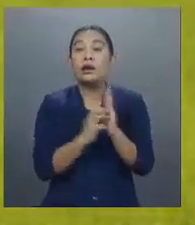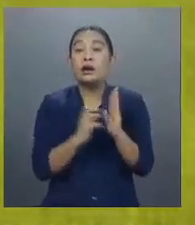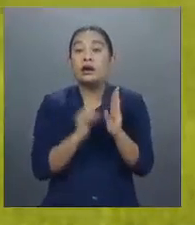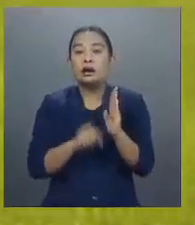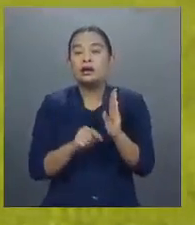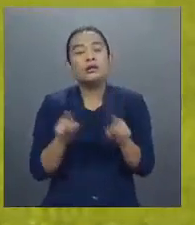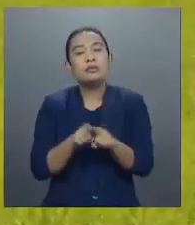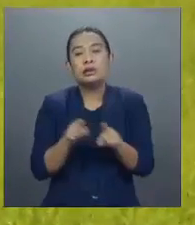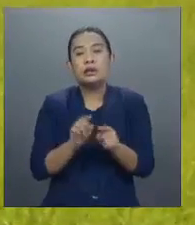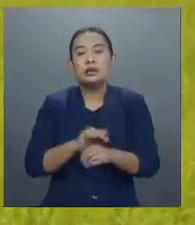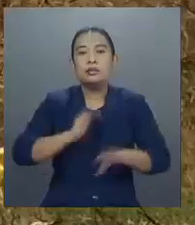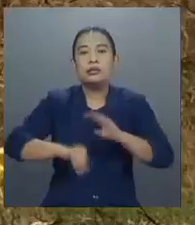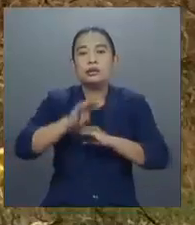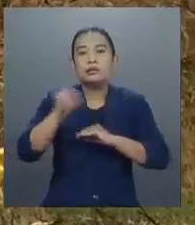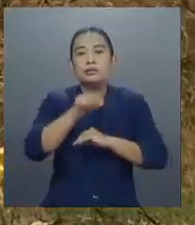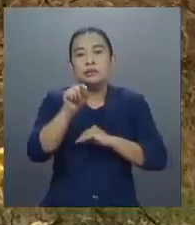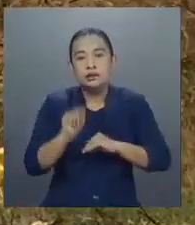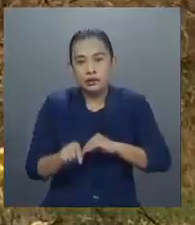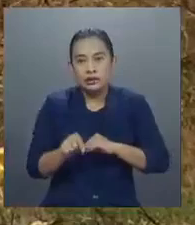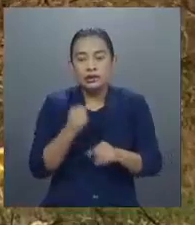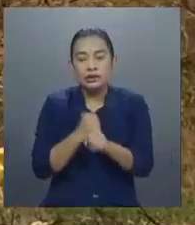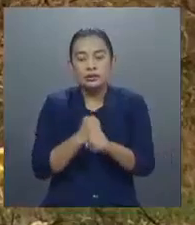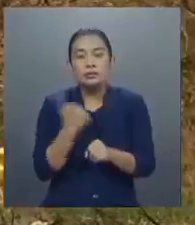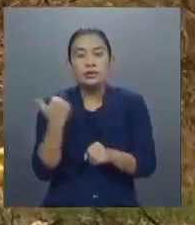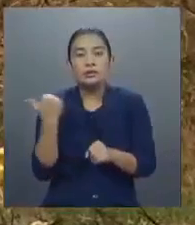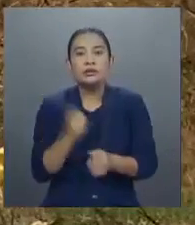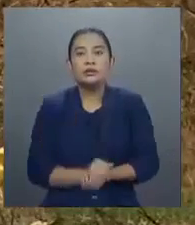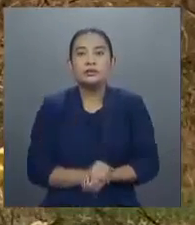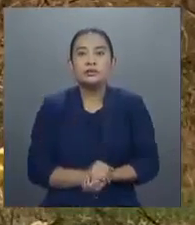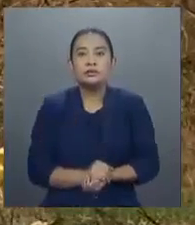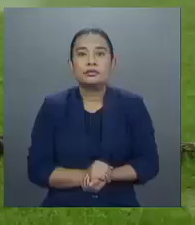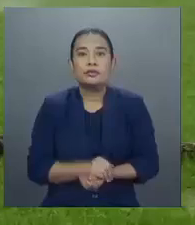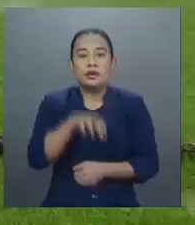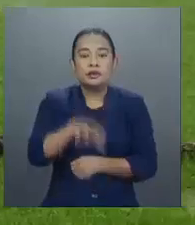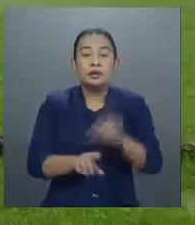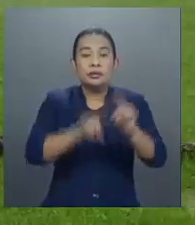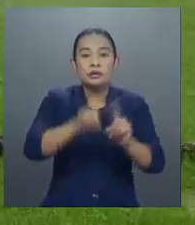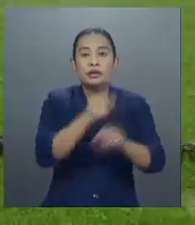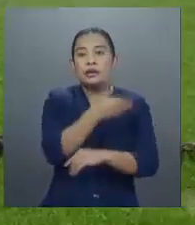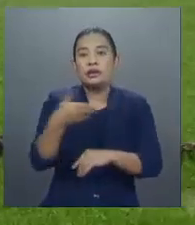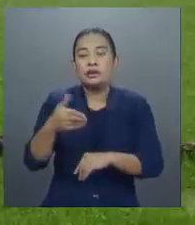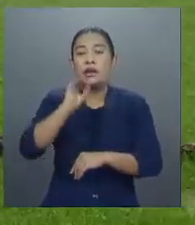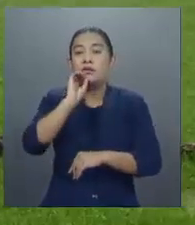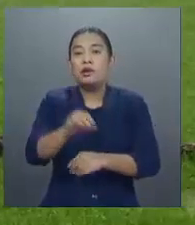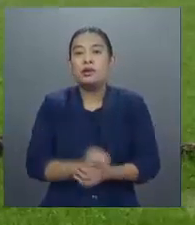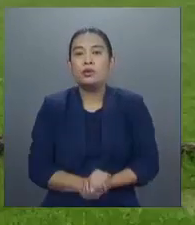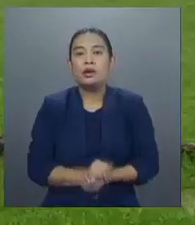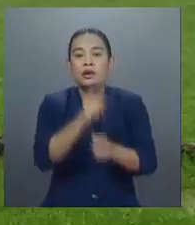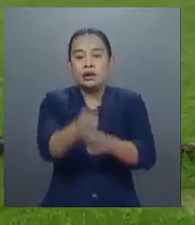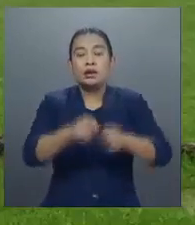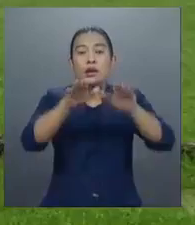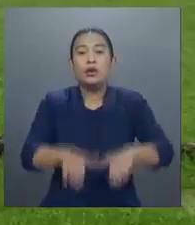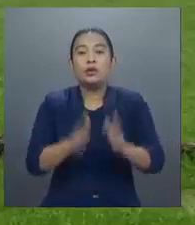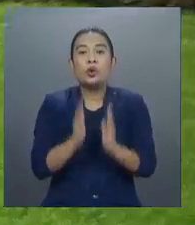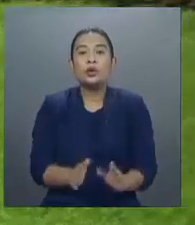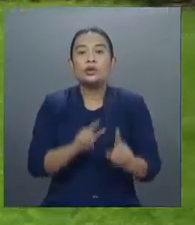คการเกษตรร้อยละ40สำนักงานสถิติแห่งชาติรายงานว่าแรงงานเกษตรที่ลดลงกว่า1ล้านคนจาก